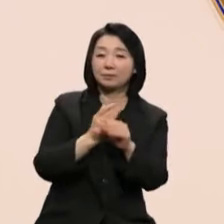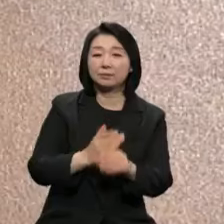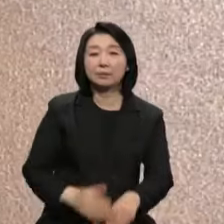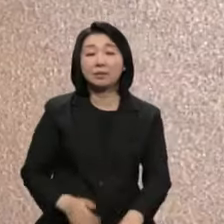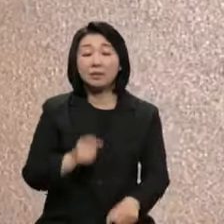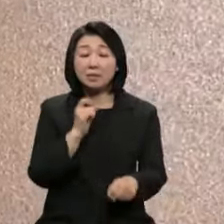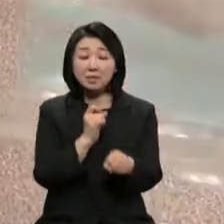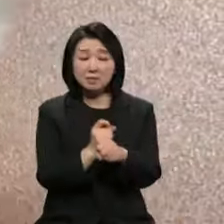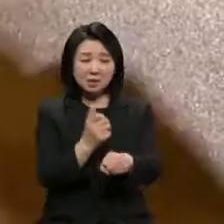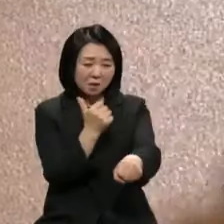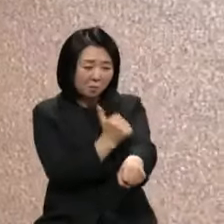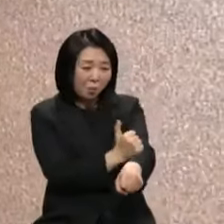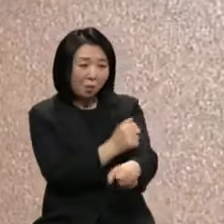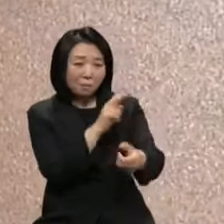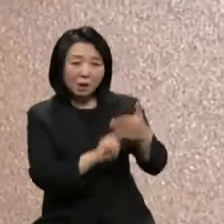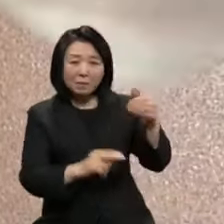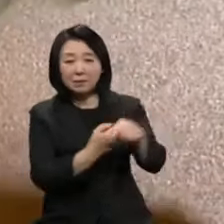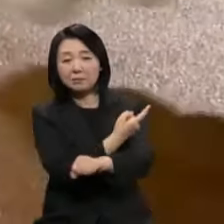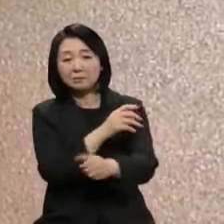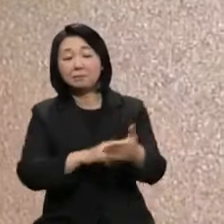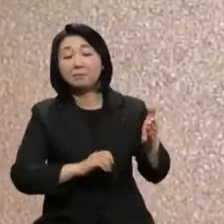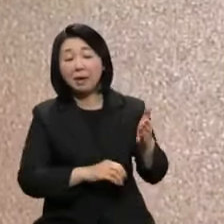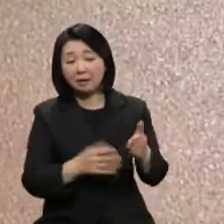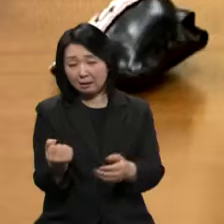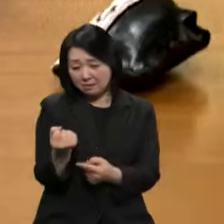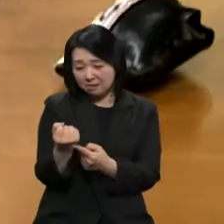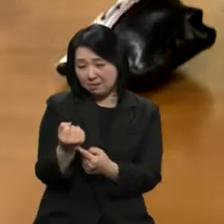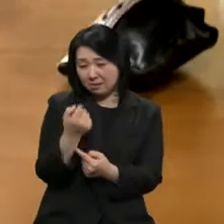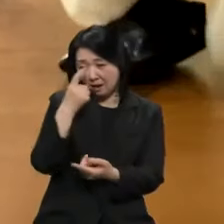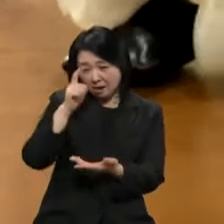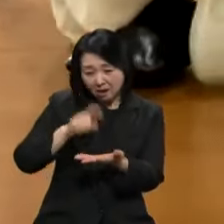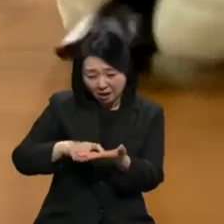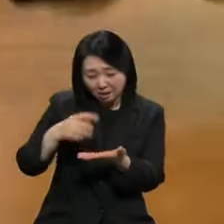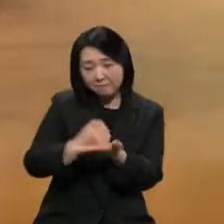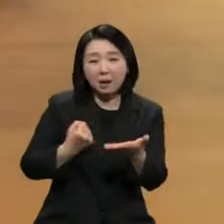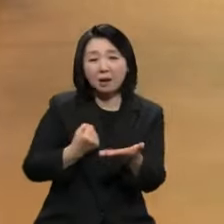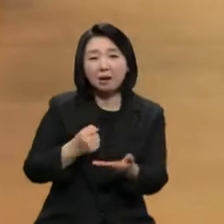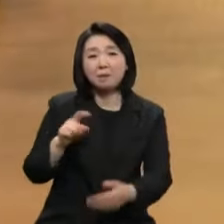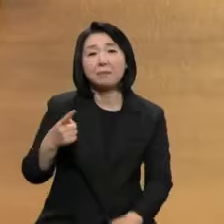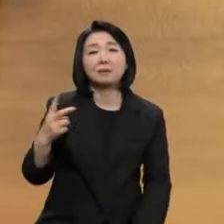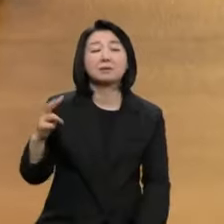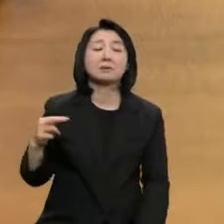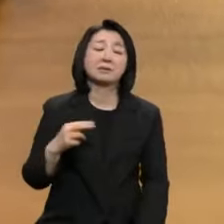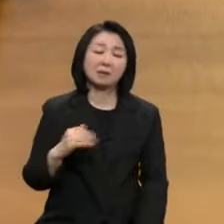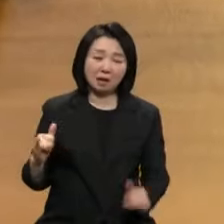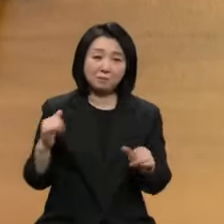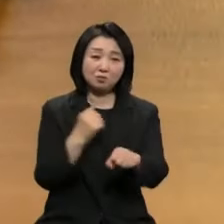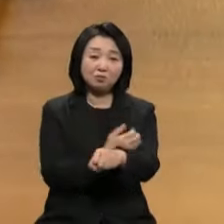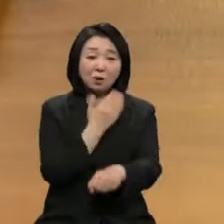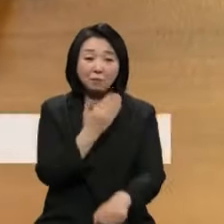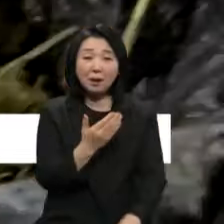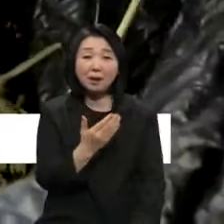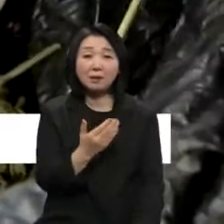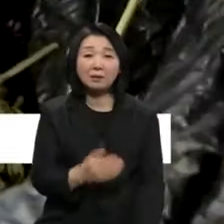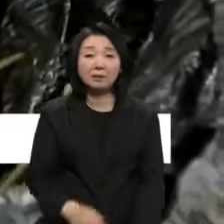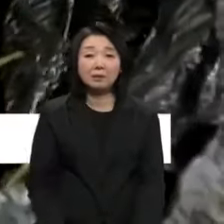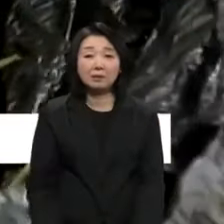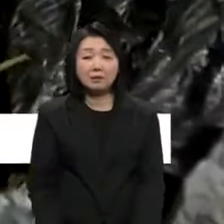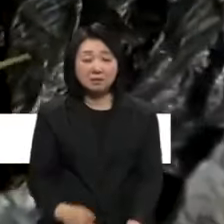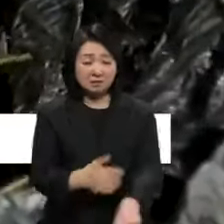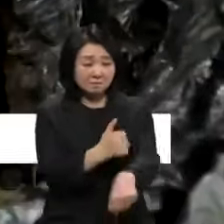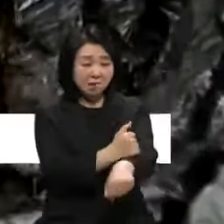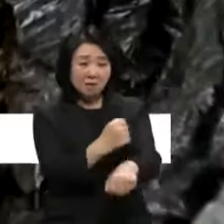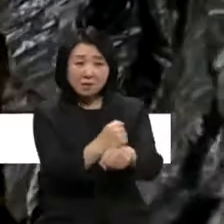이미 복용하거나 판매한 걸 빼고 가지고 있다 압수된 마약만 12,000명이 투약할 수 있는 분량. 그동안 이제 마약